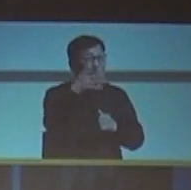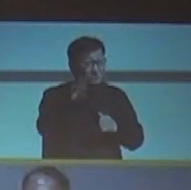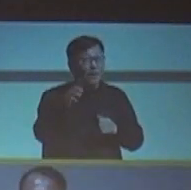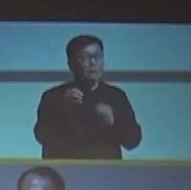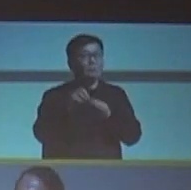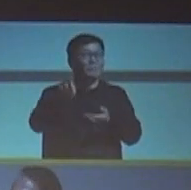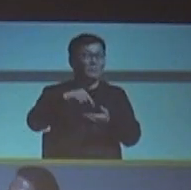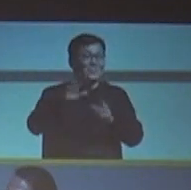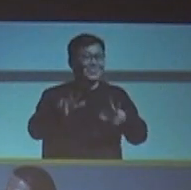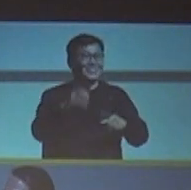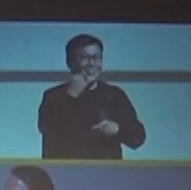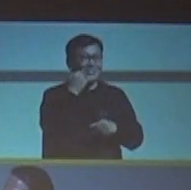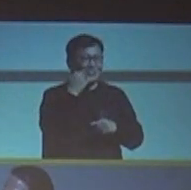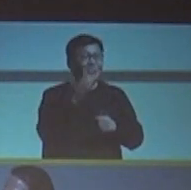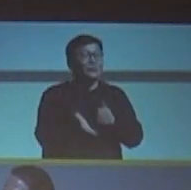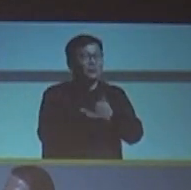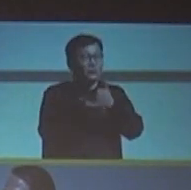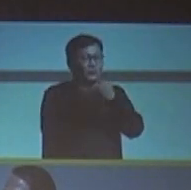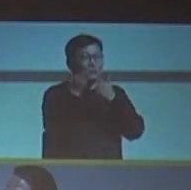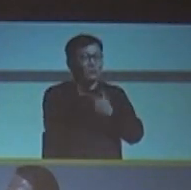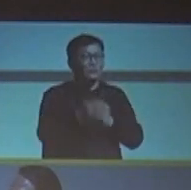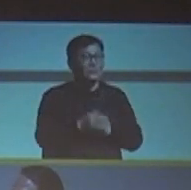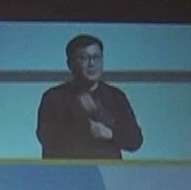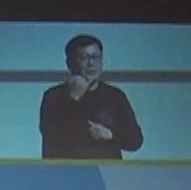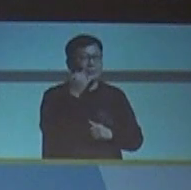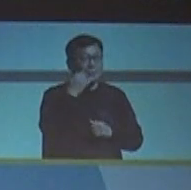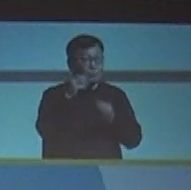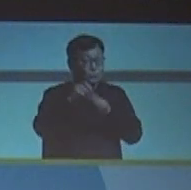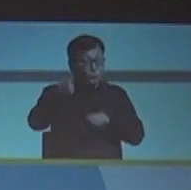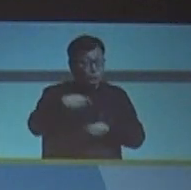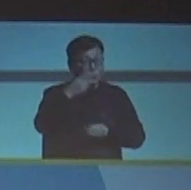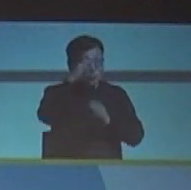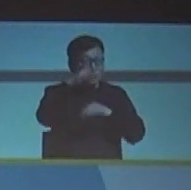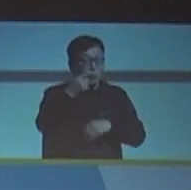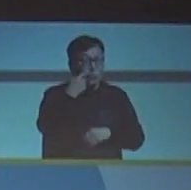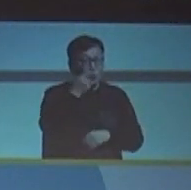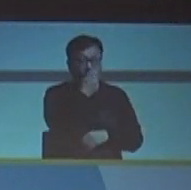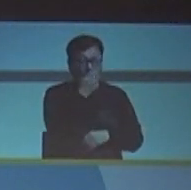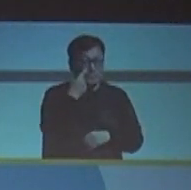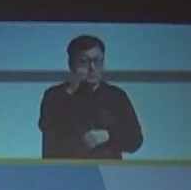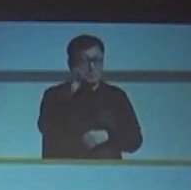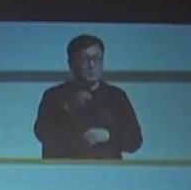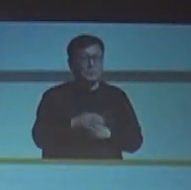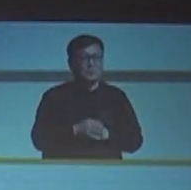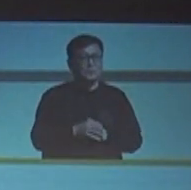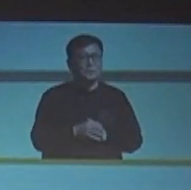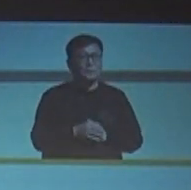네. 네, 칭찬해드립니다. 저도 혼 받아냅니다. 네. 네. 어떤 문자가 왔는지 한번 보도록 할까요? 네.